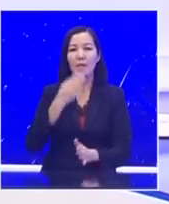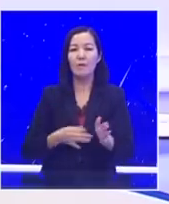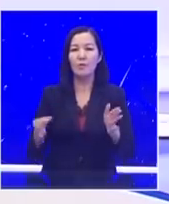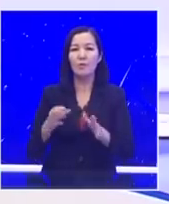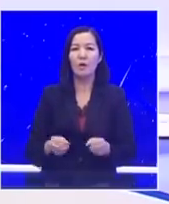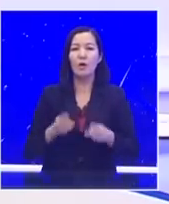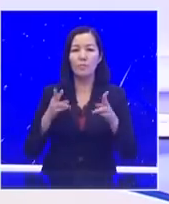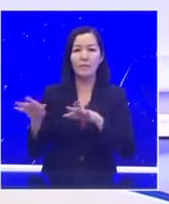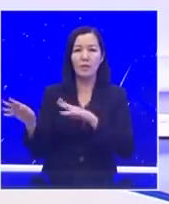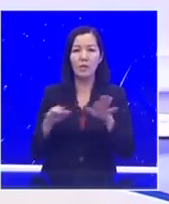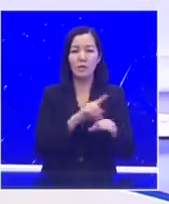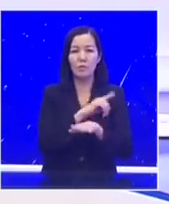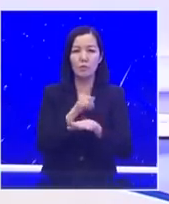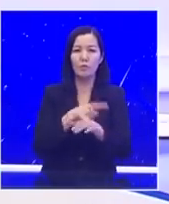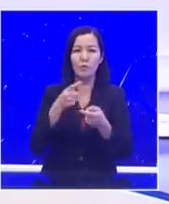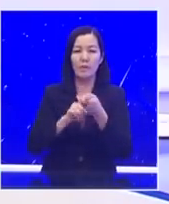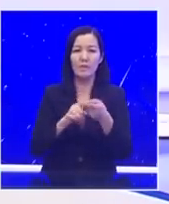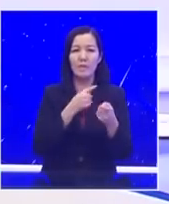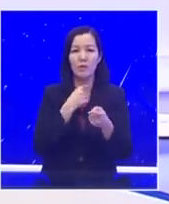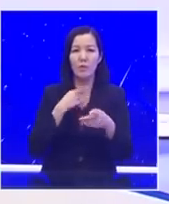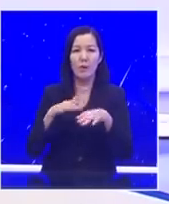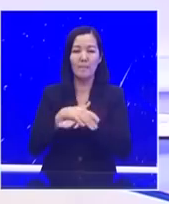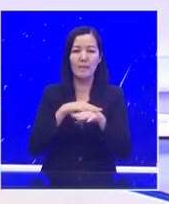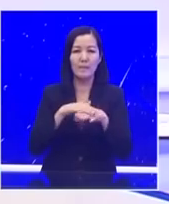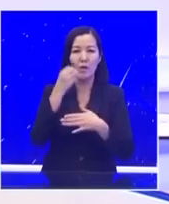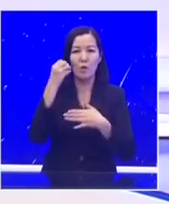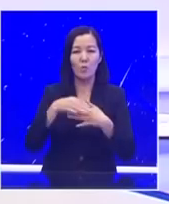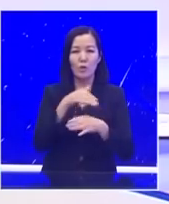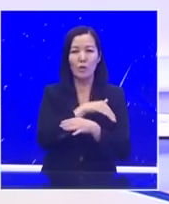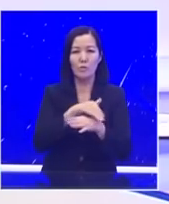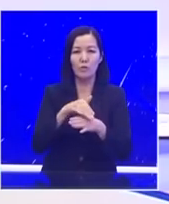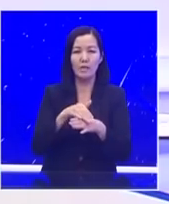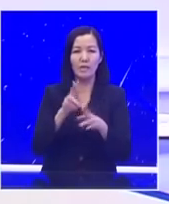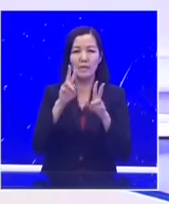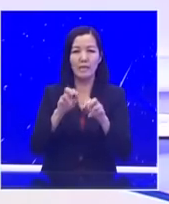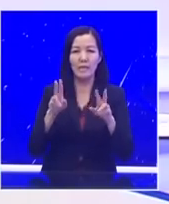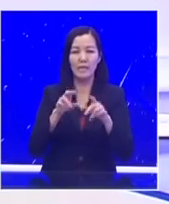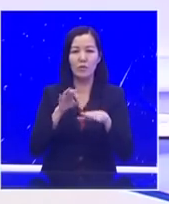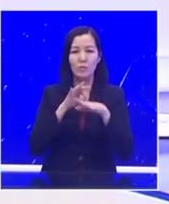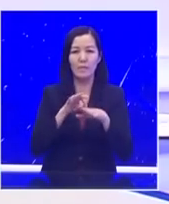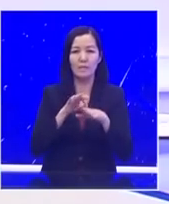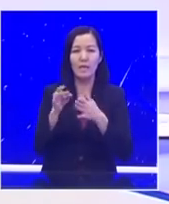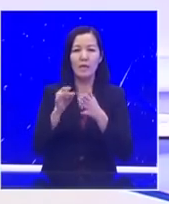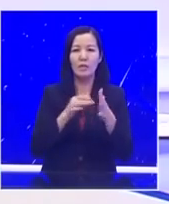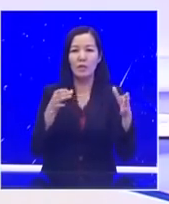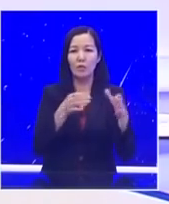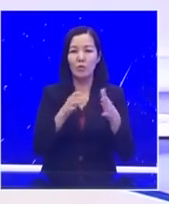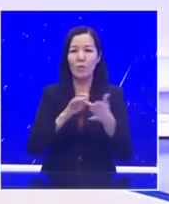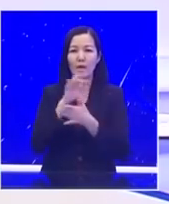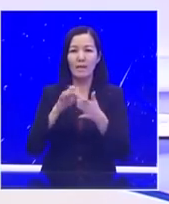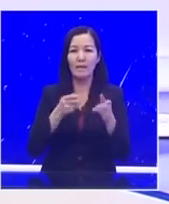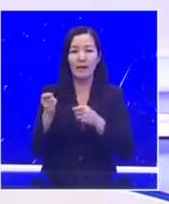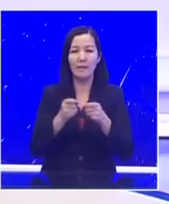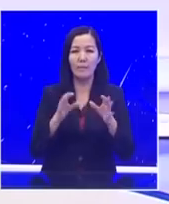Облыста қауіпсіздік шараларының күшейтілуіне байланысты Талдықорған базарлары мен орталық көшелерінде арнайы рейд ұйымдастырылды. Жедел